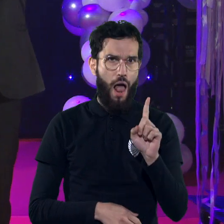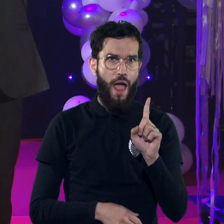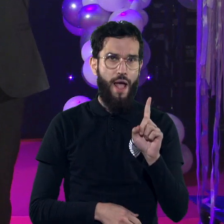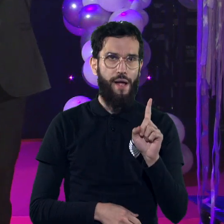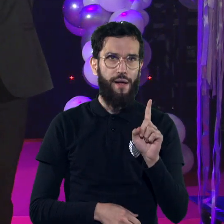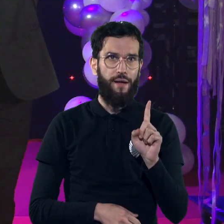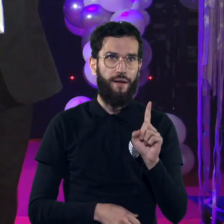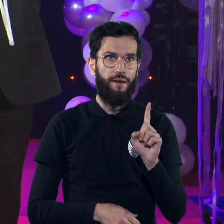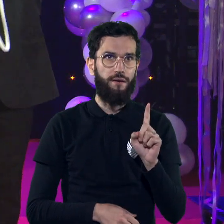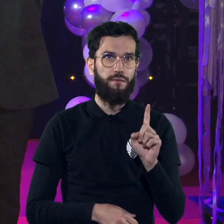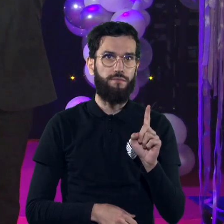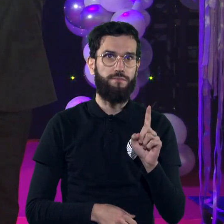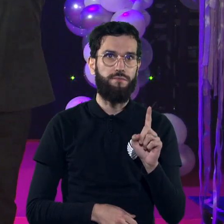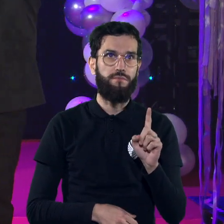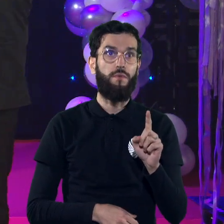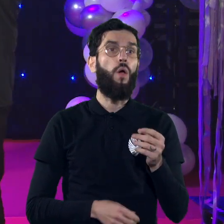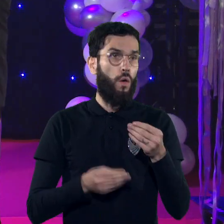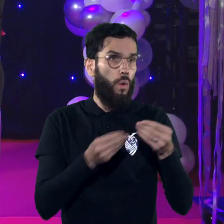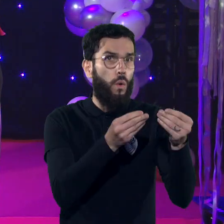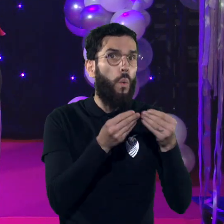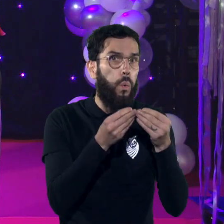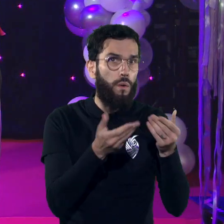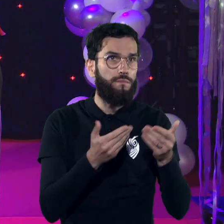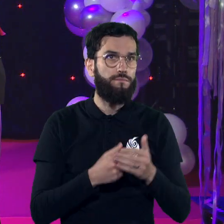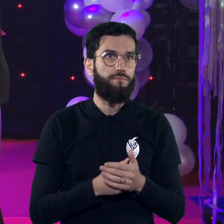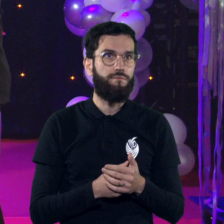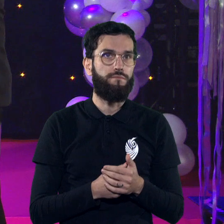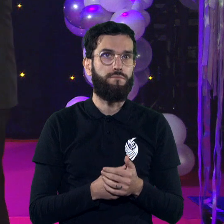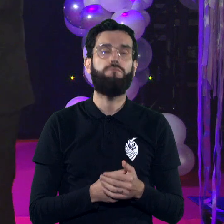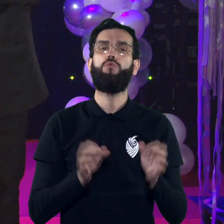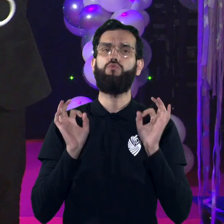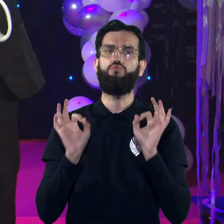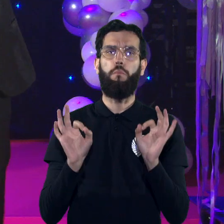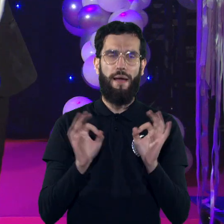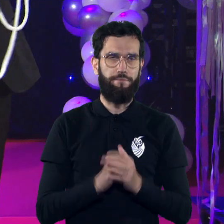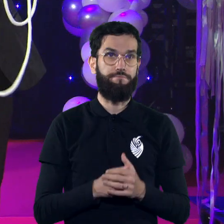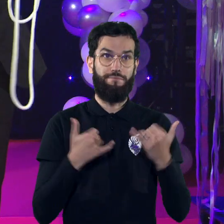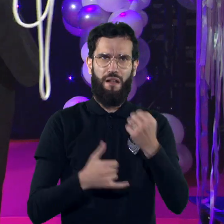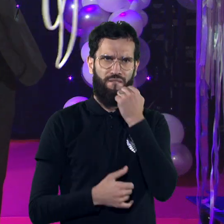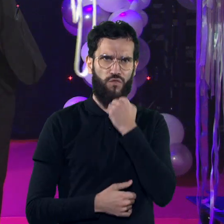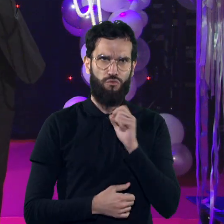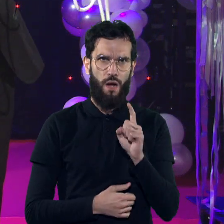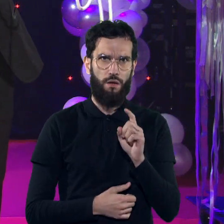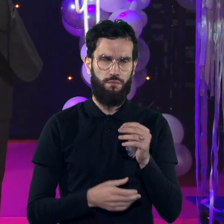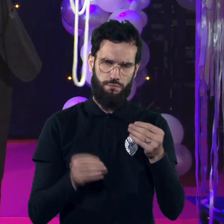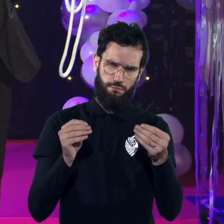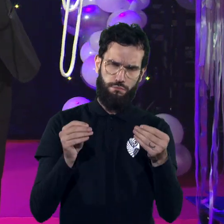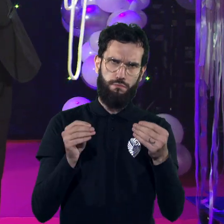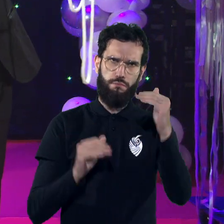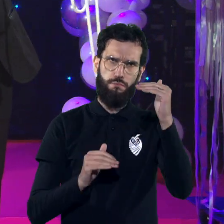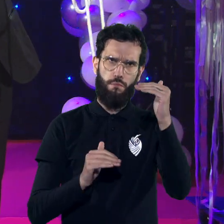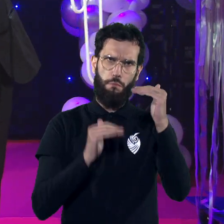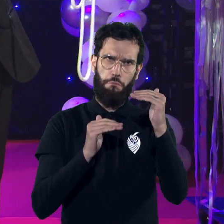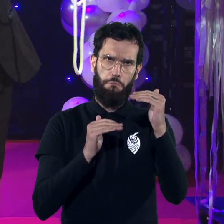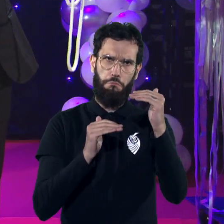do chvíle, kedy tu na kolega, fúkni, prosím ťa, na ruku, ako ja predtým, si úžasný. Keď si všimnete, jeden